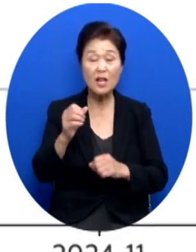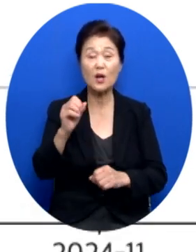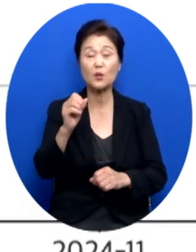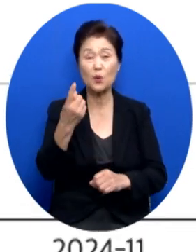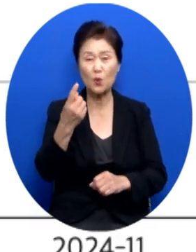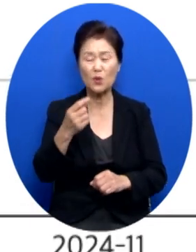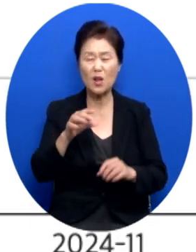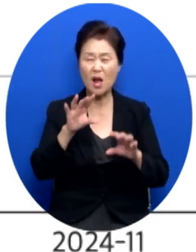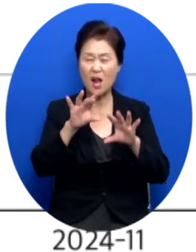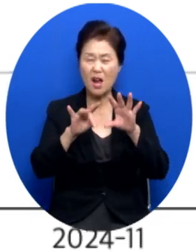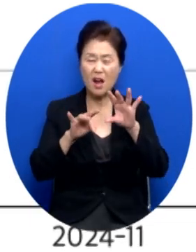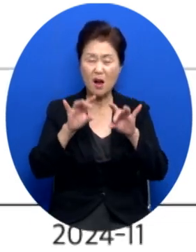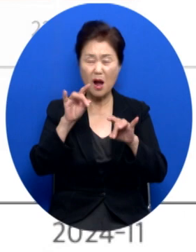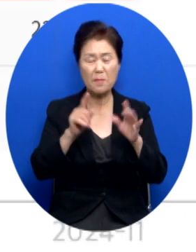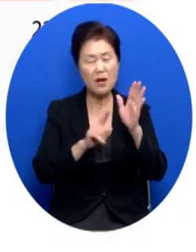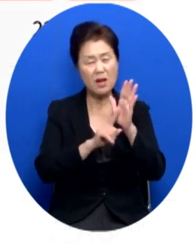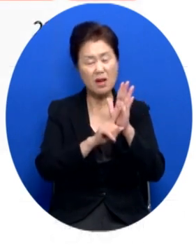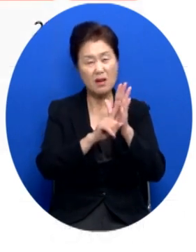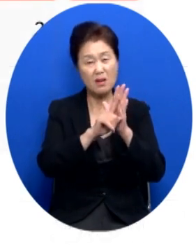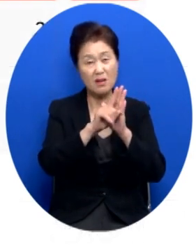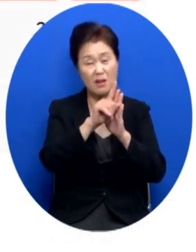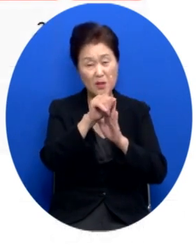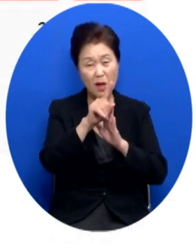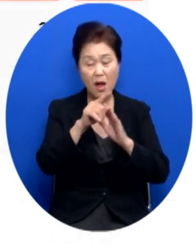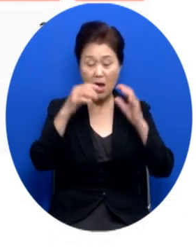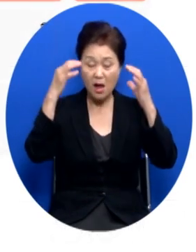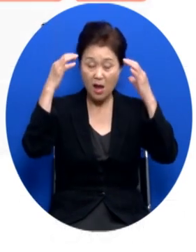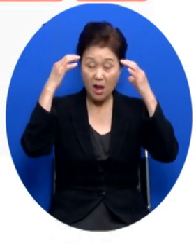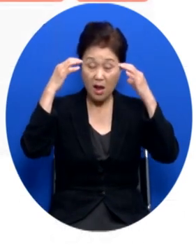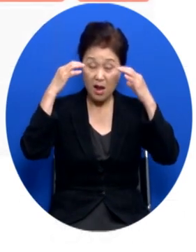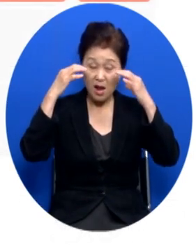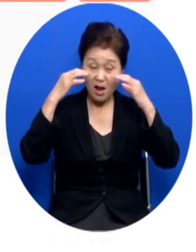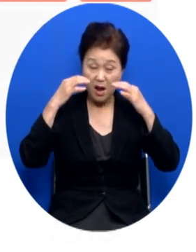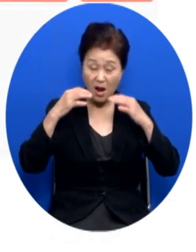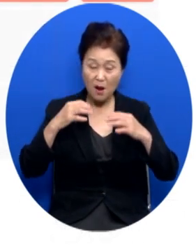높은 상황에서 기온까지 오르며 푹푹지는